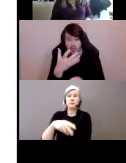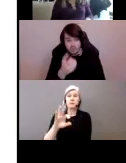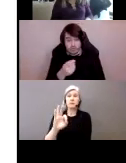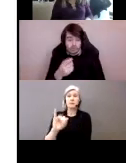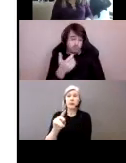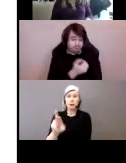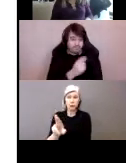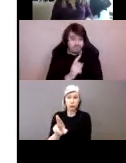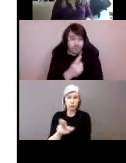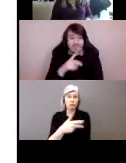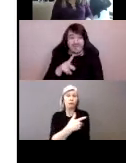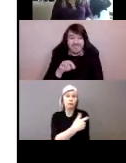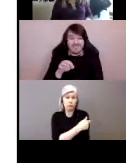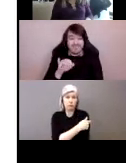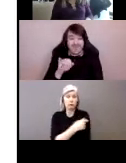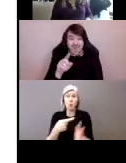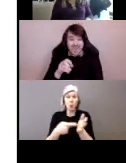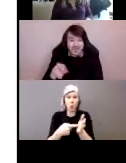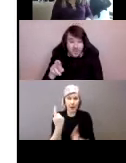exactement Pfizer à la deuxième dose.